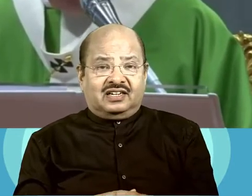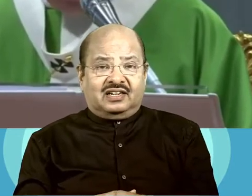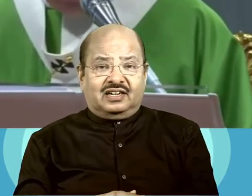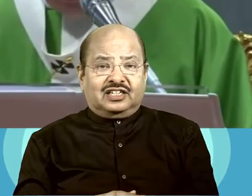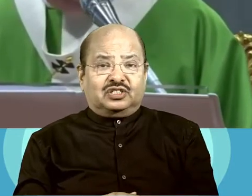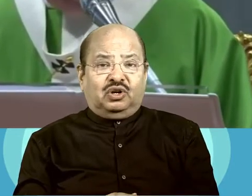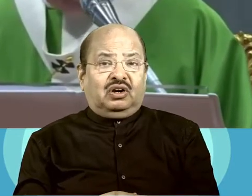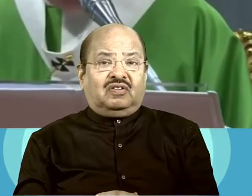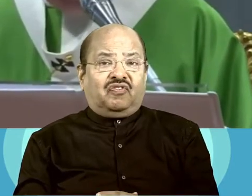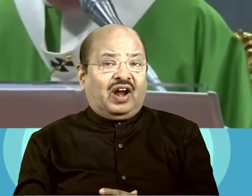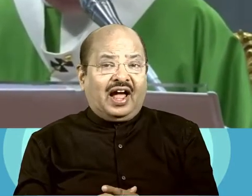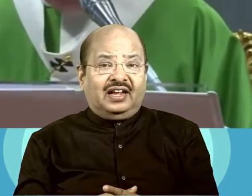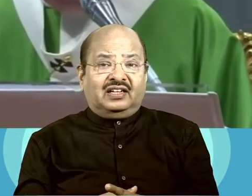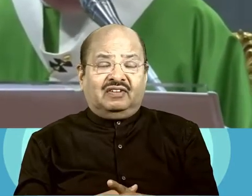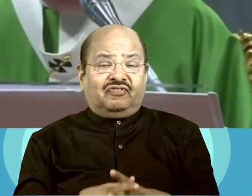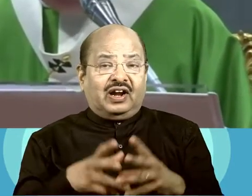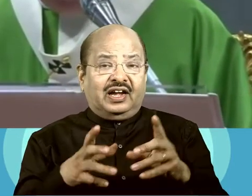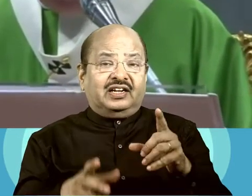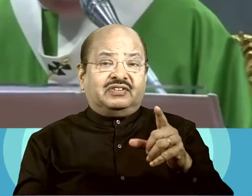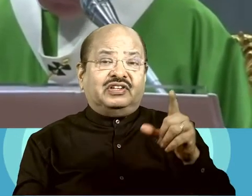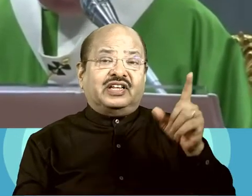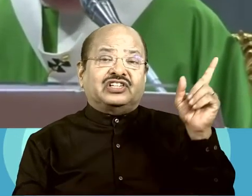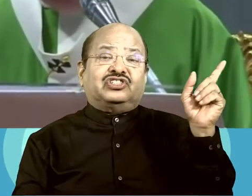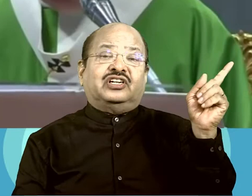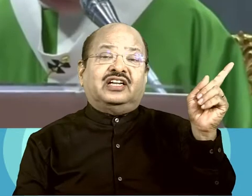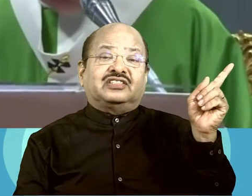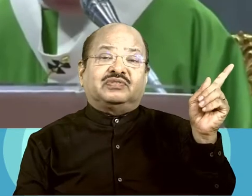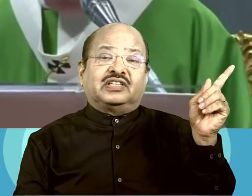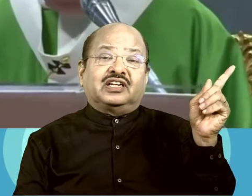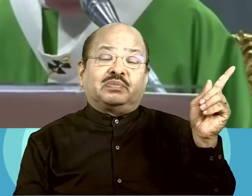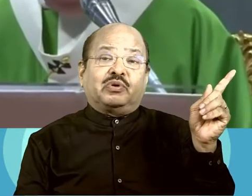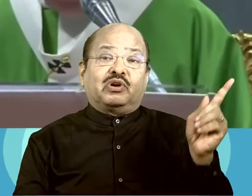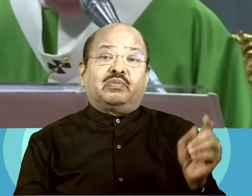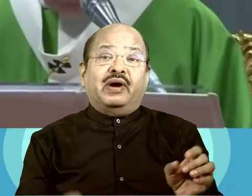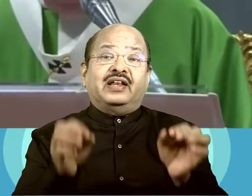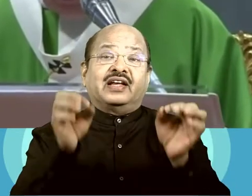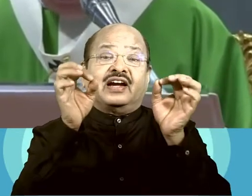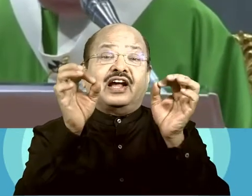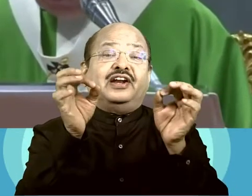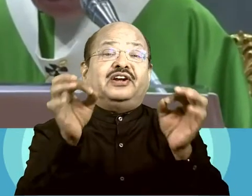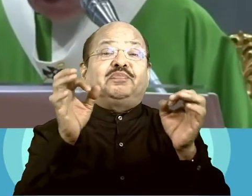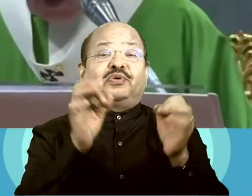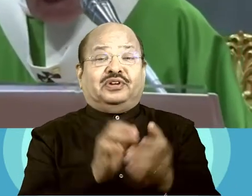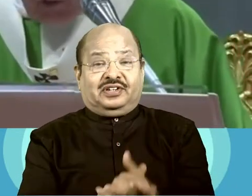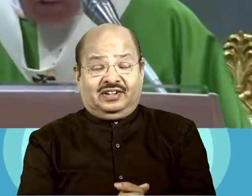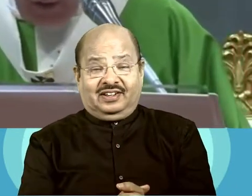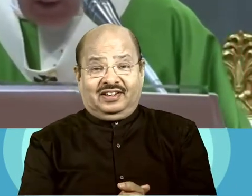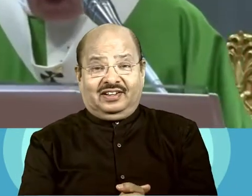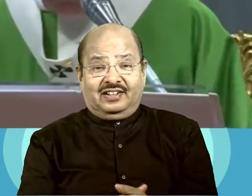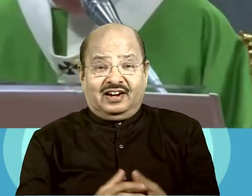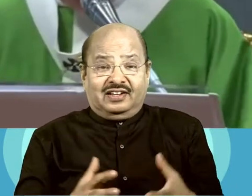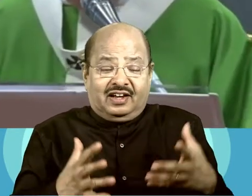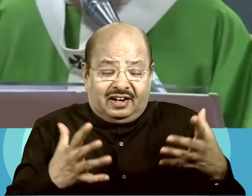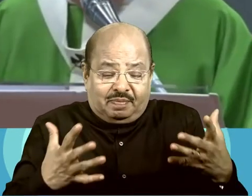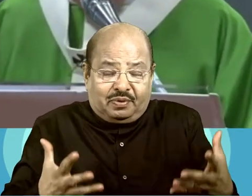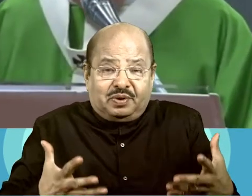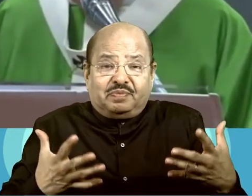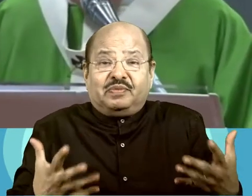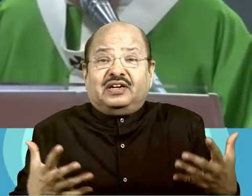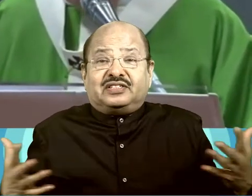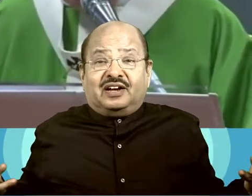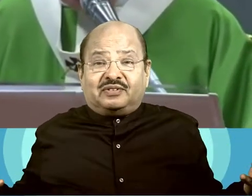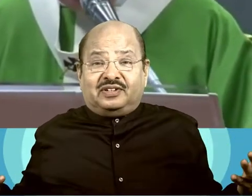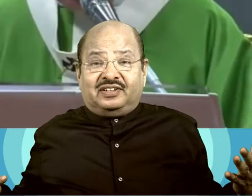A pilot does not fly the flight with yesterday's weather report by the current report. ഇതാണ് ഞാൻ